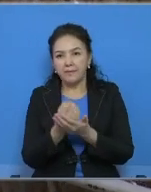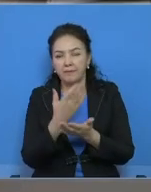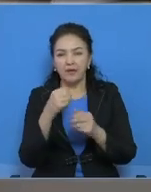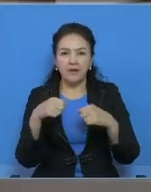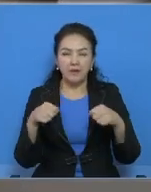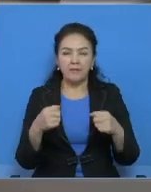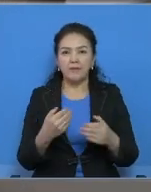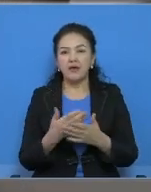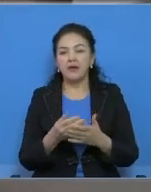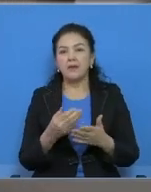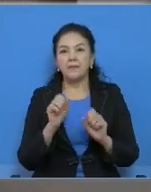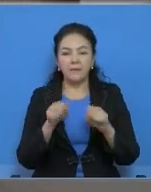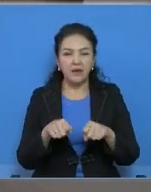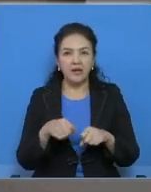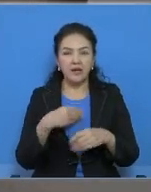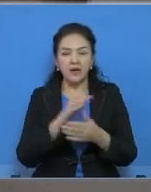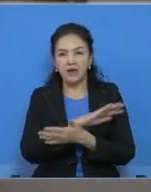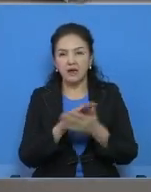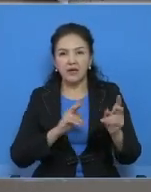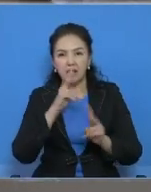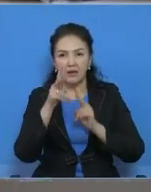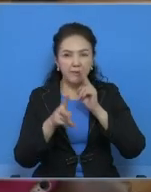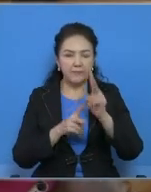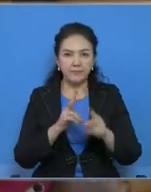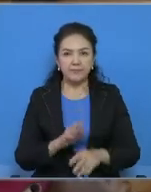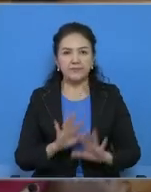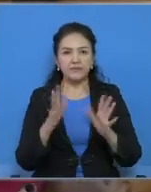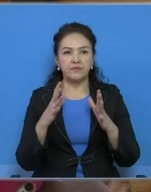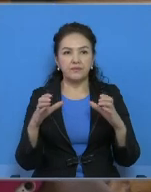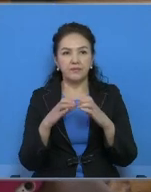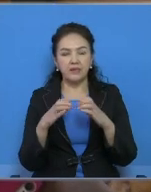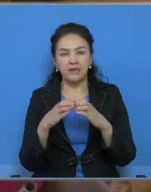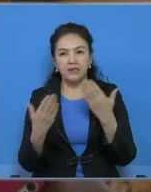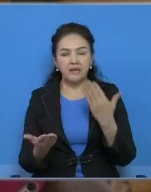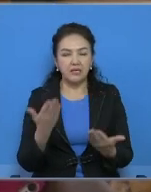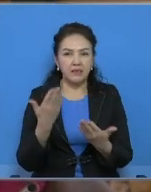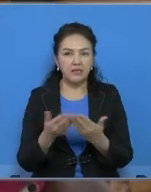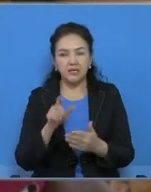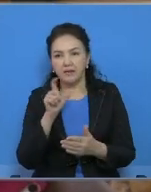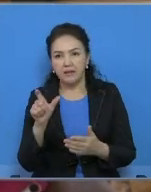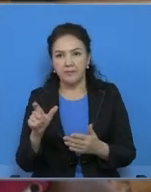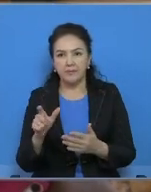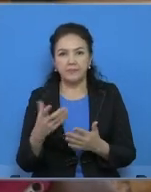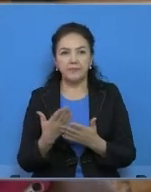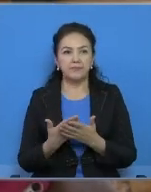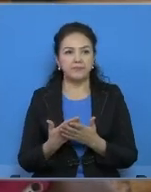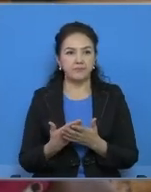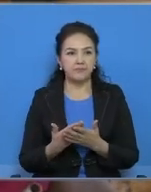продуктов выросла, вы можете оставить жалобу. В случае мониторинга, то есть если гражданин